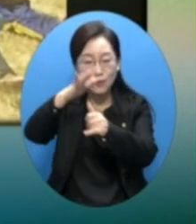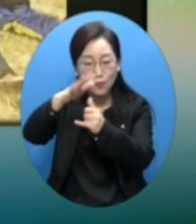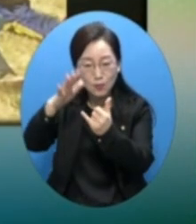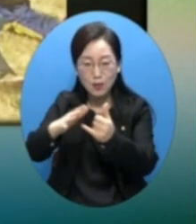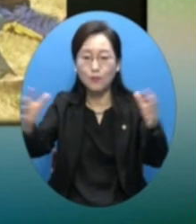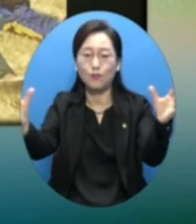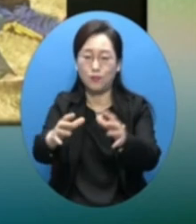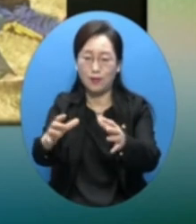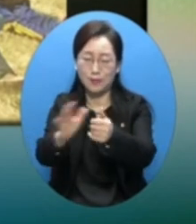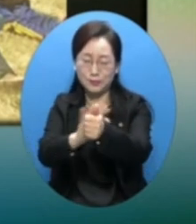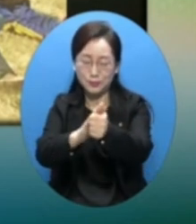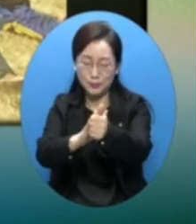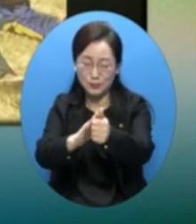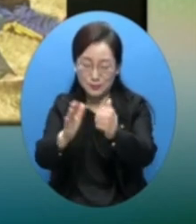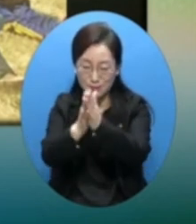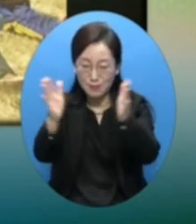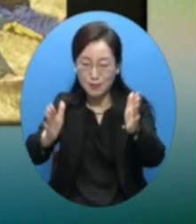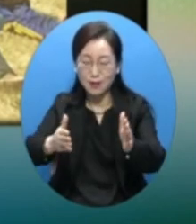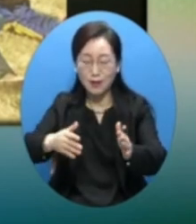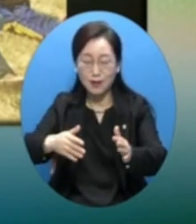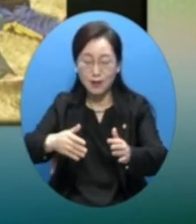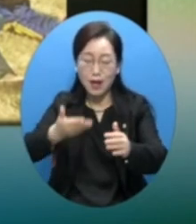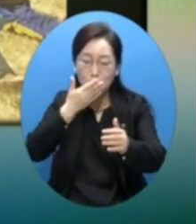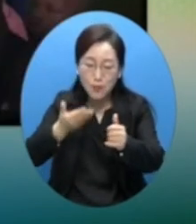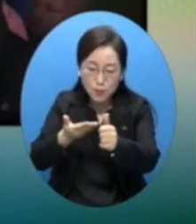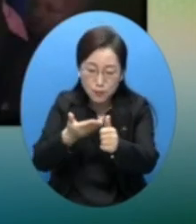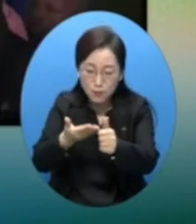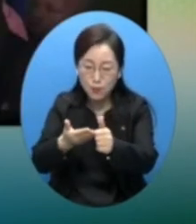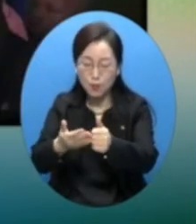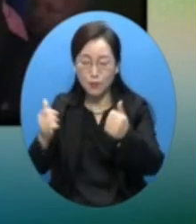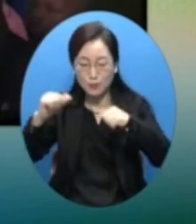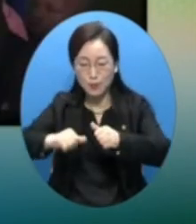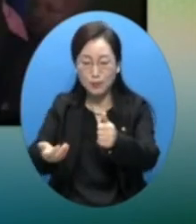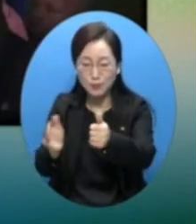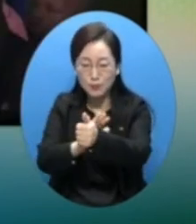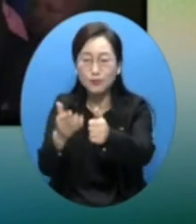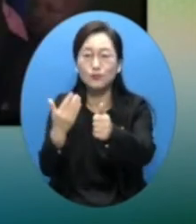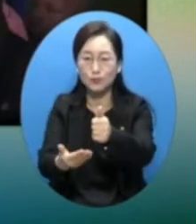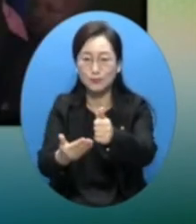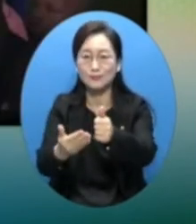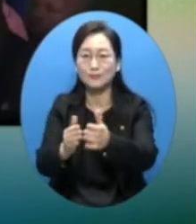돌보기 시작합니다 그들을 눈물로 먹이고 입히며 저들을 돌봅니다 그때